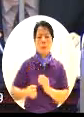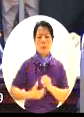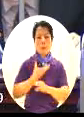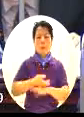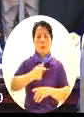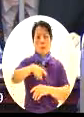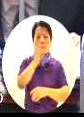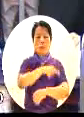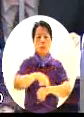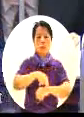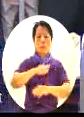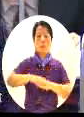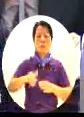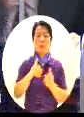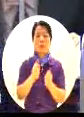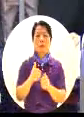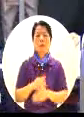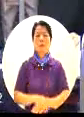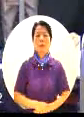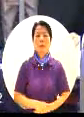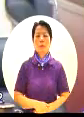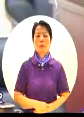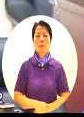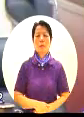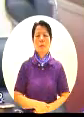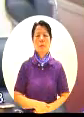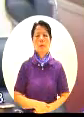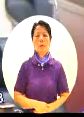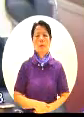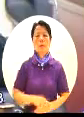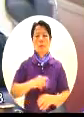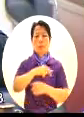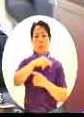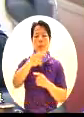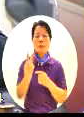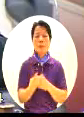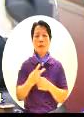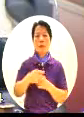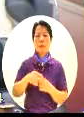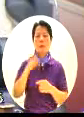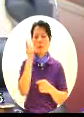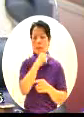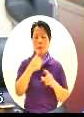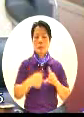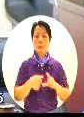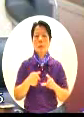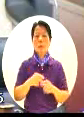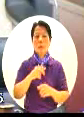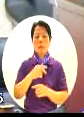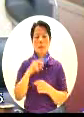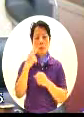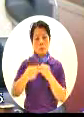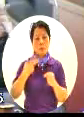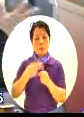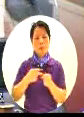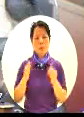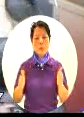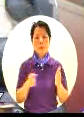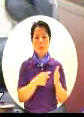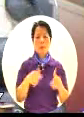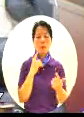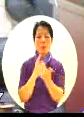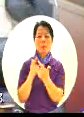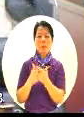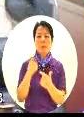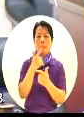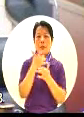划。谢谢。 博特区的部分那我们这两年来配合我